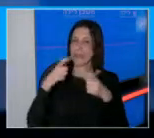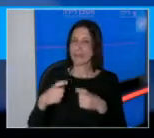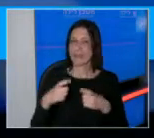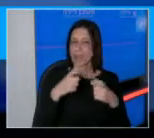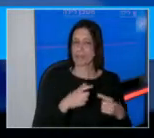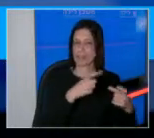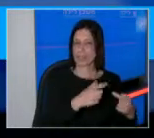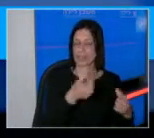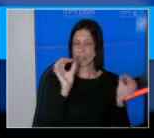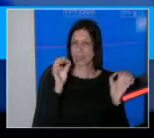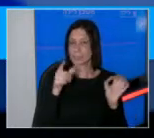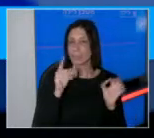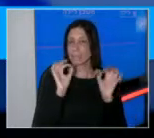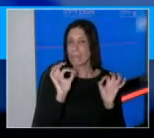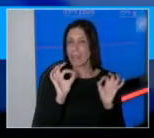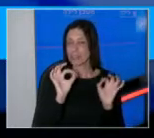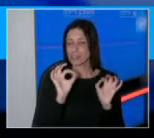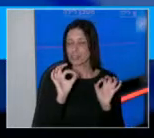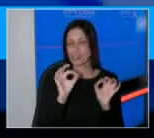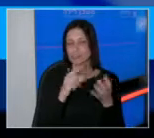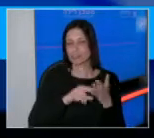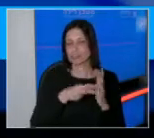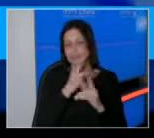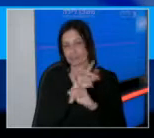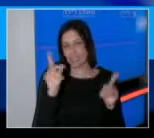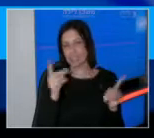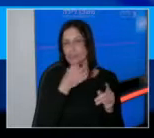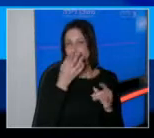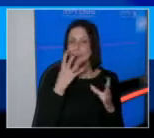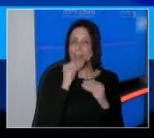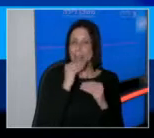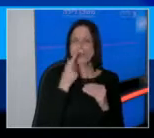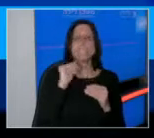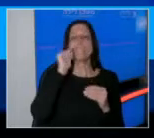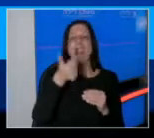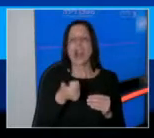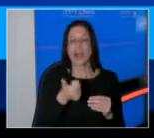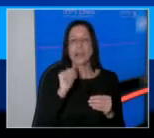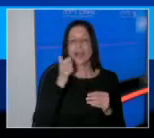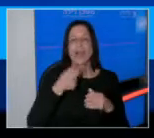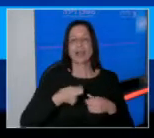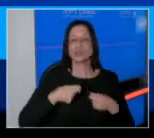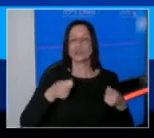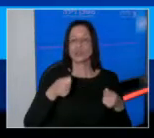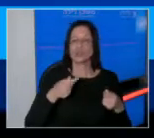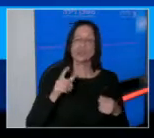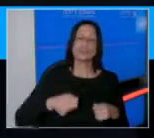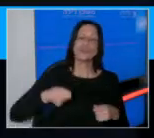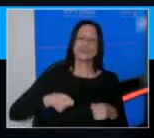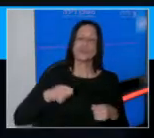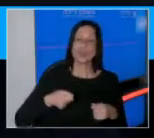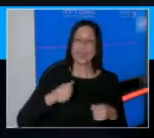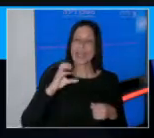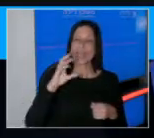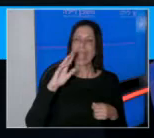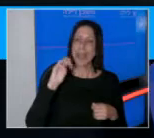ספציפיות, זה ממש אופרציה אחרת. אז רגע, אז בואי נדבר על מחר. מחר שוק הקרמל, איפה בשוק הקרמל?